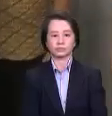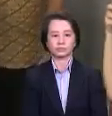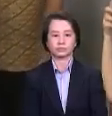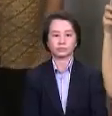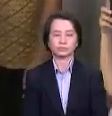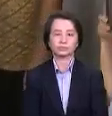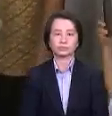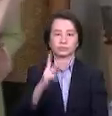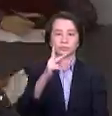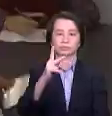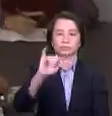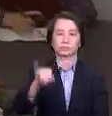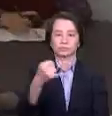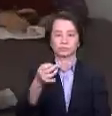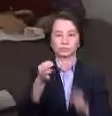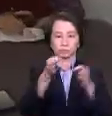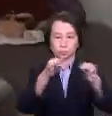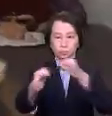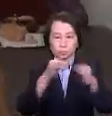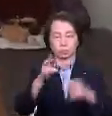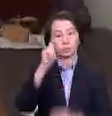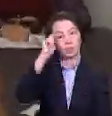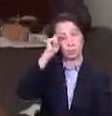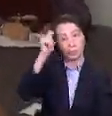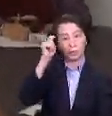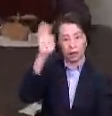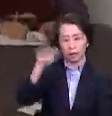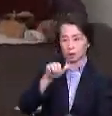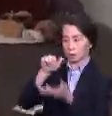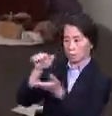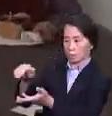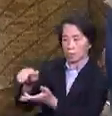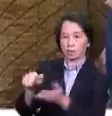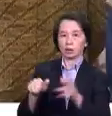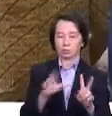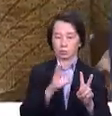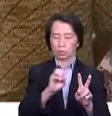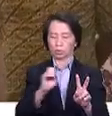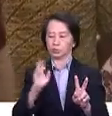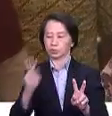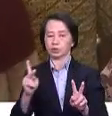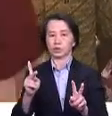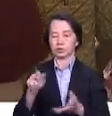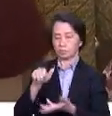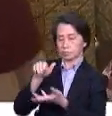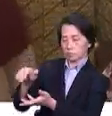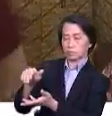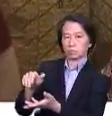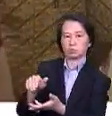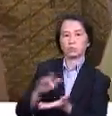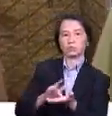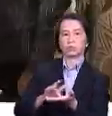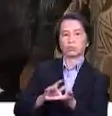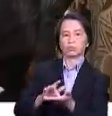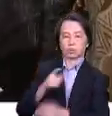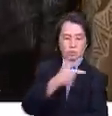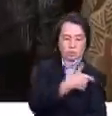Dalam pada itu, Khairi Jamaluddin menjelaskan Terengganu akan dibekalkan lebih 200,000 dos vaksin pada bulan